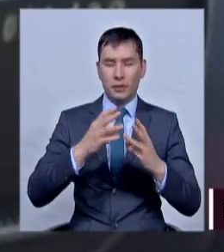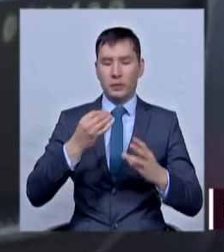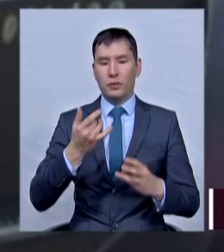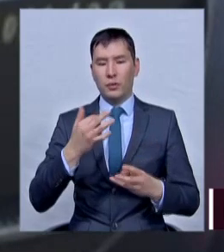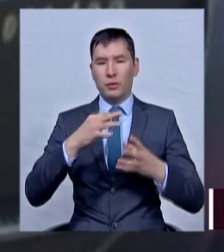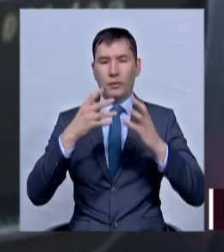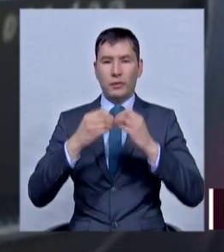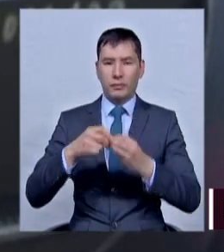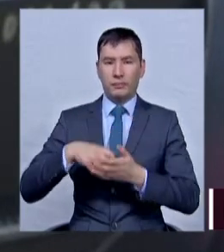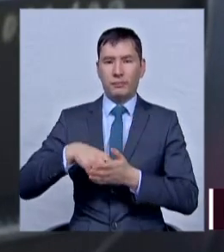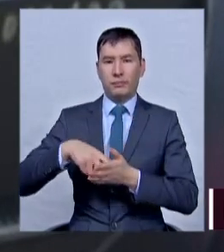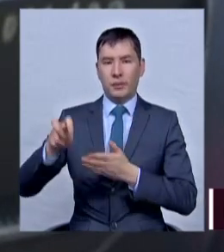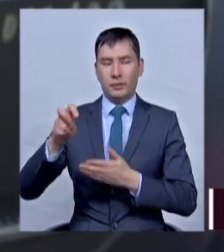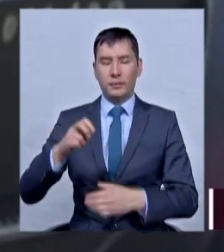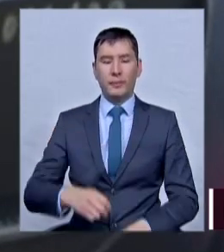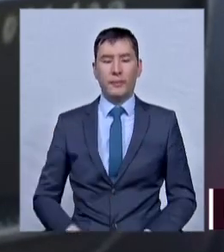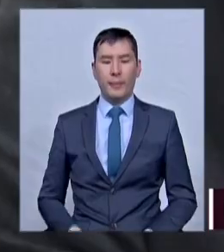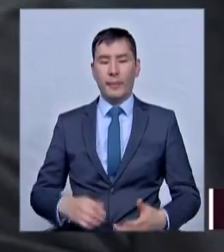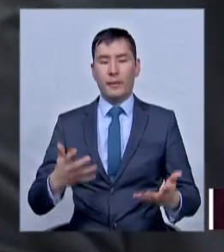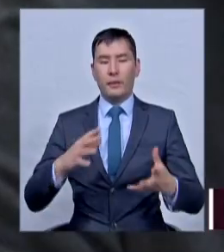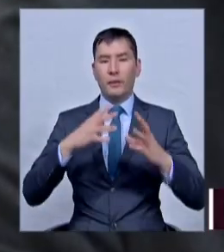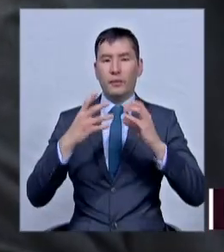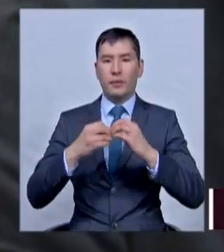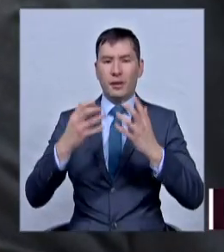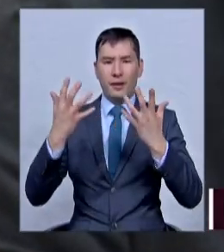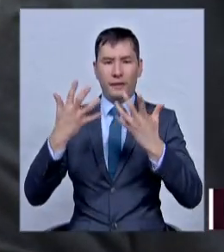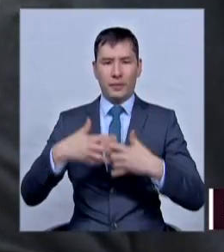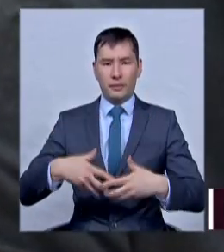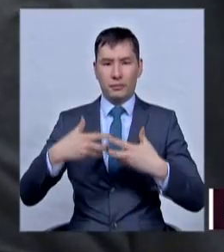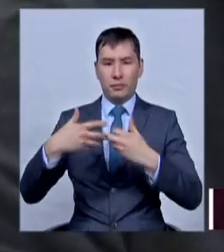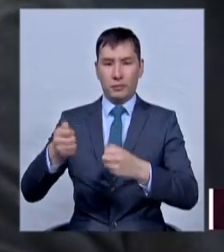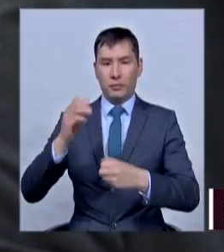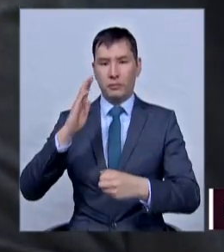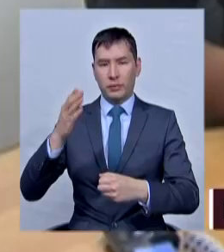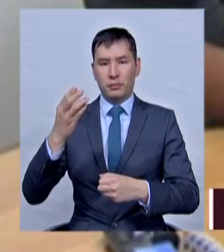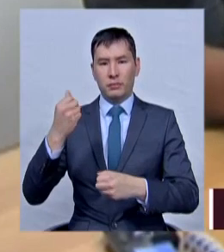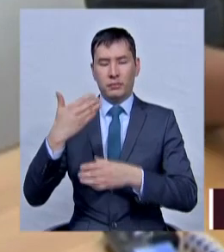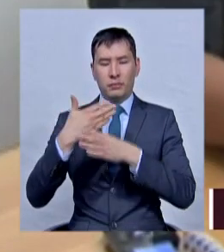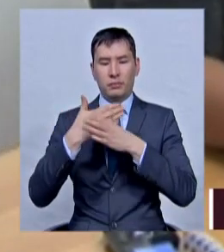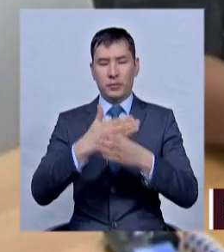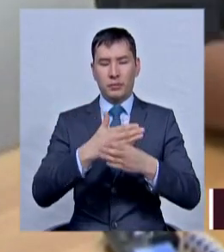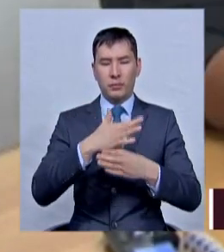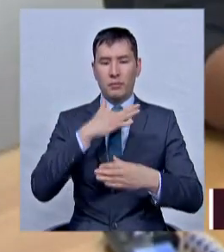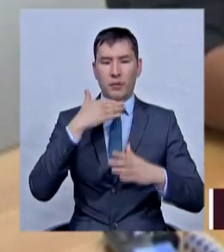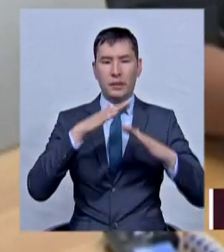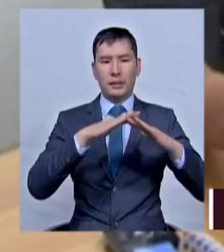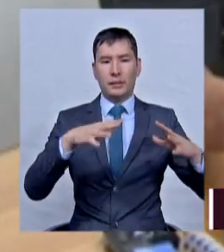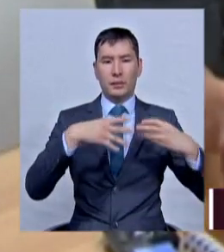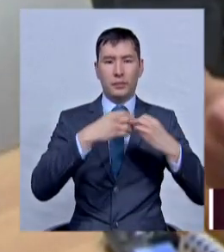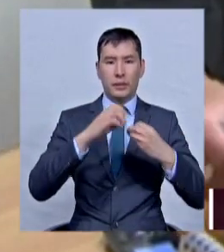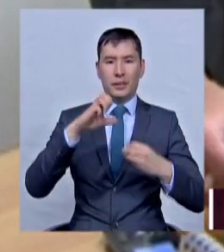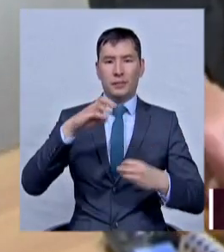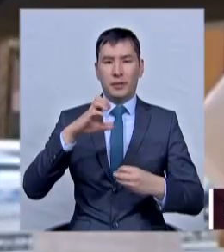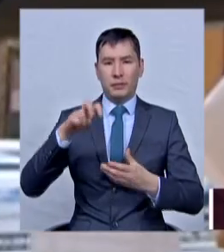мәліметтер проактивті түрде түседі. Нәтижесінде автоматты түрде жәрдемақы тағайындалады. Көп балалы анаға ол туралы SMS